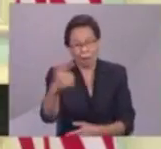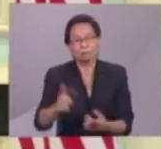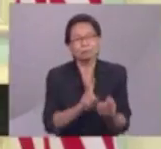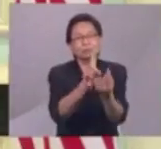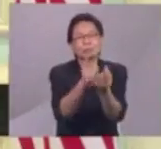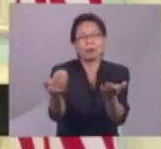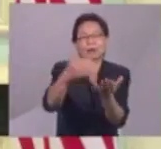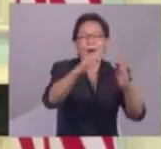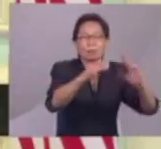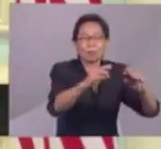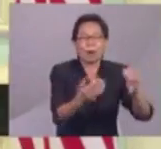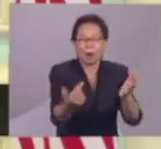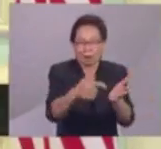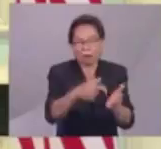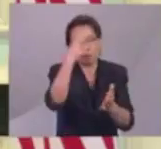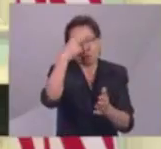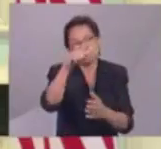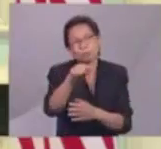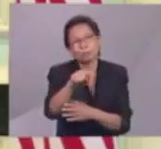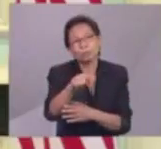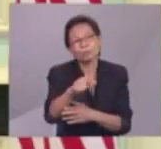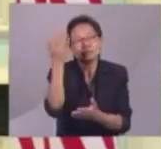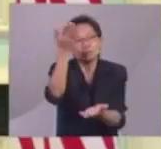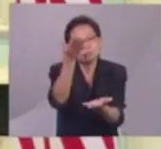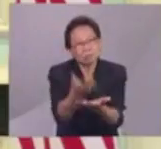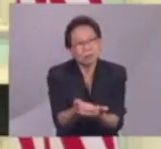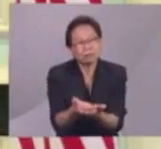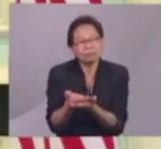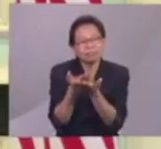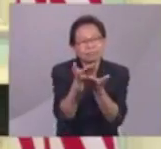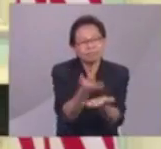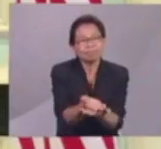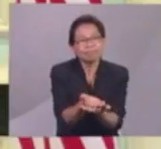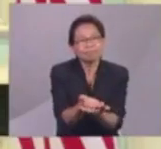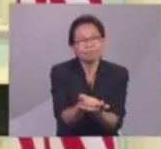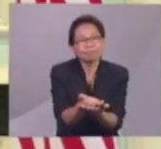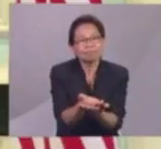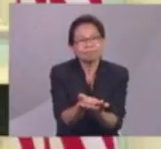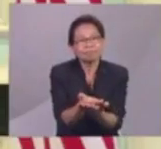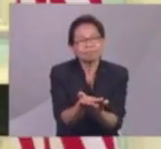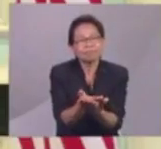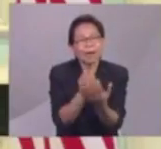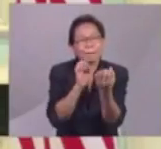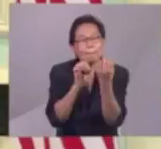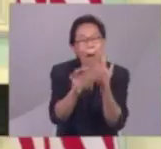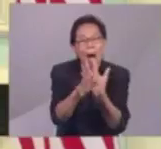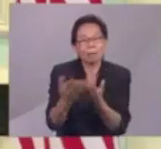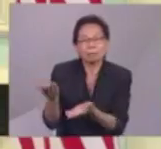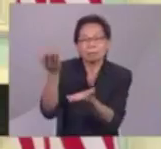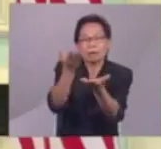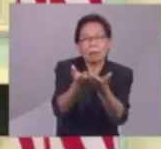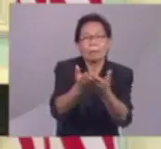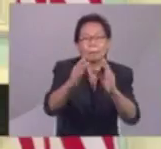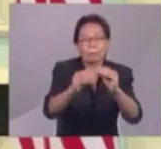semula untuk memberikan cadangan yang dikemukakan, cadangan balas yang dikemukakan oleh mesyuarat